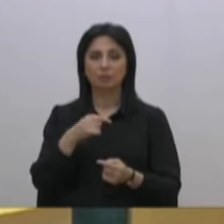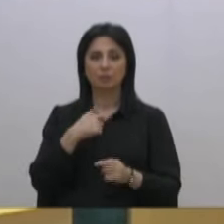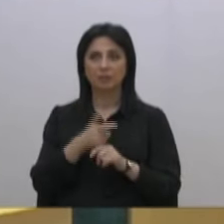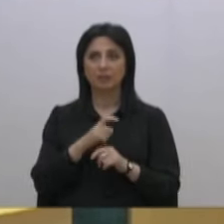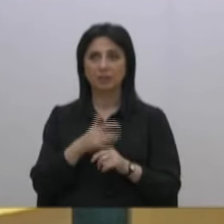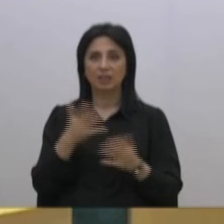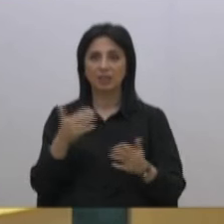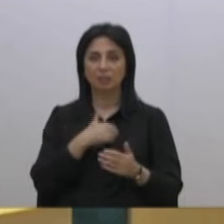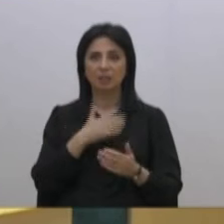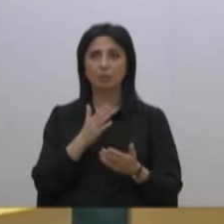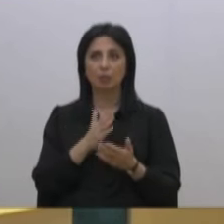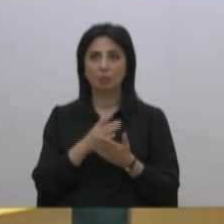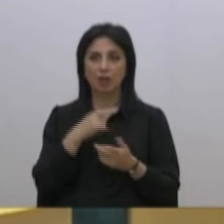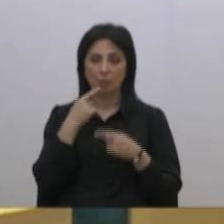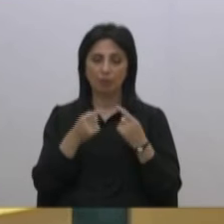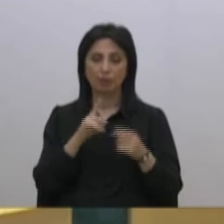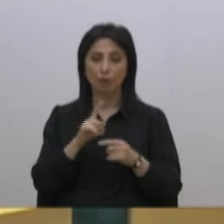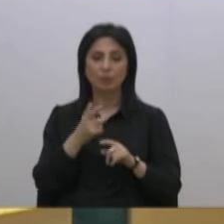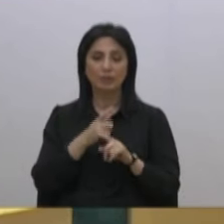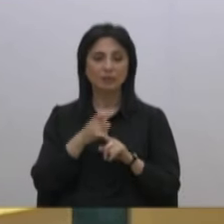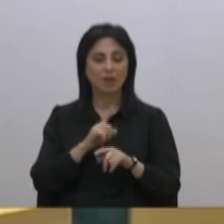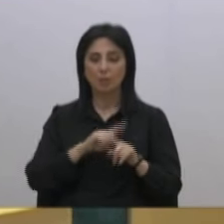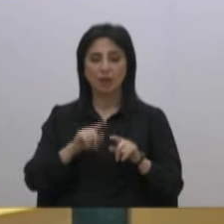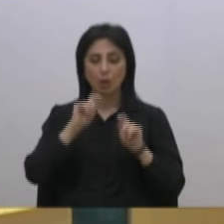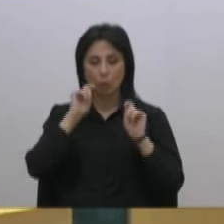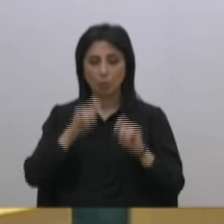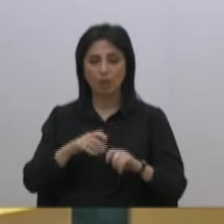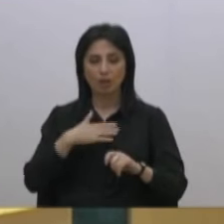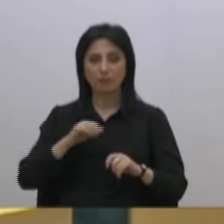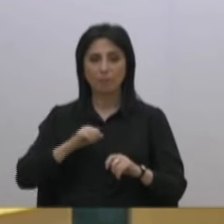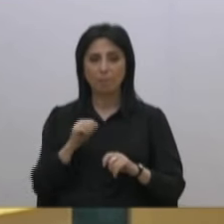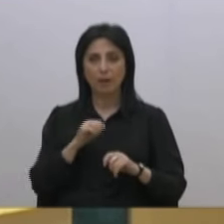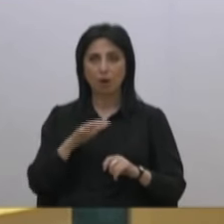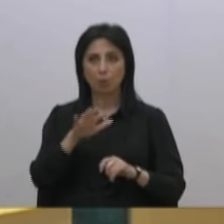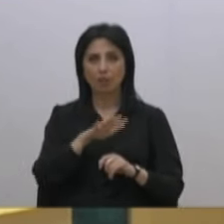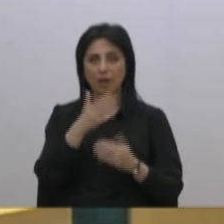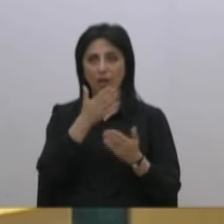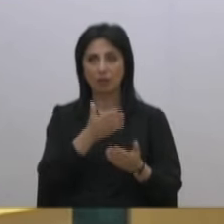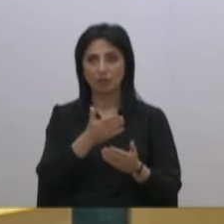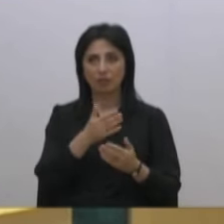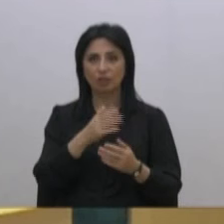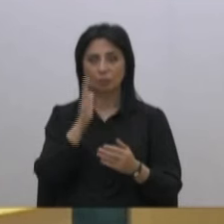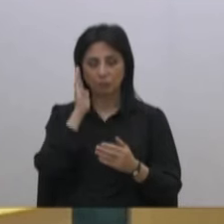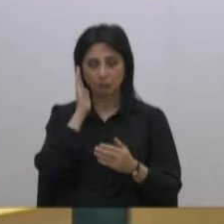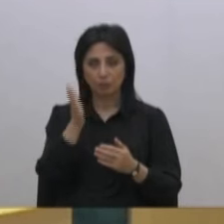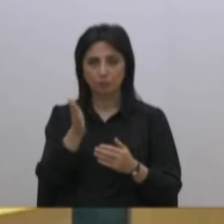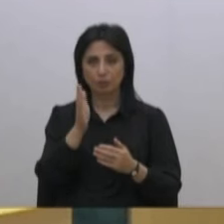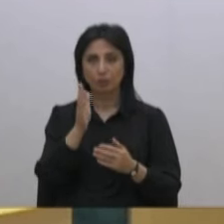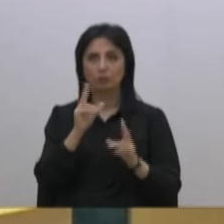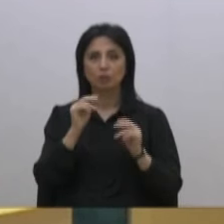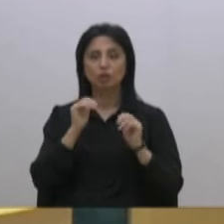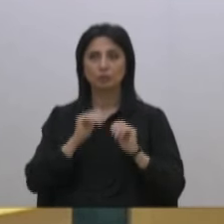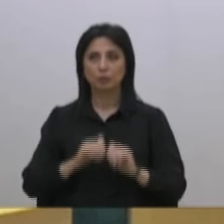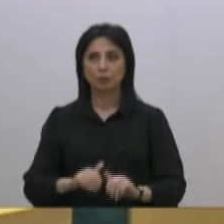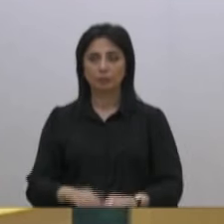ძალიან დიდი იმედი მინდა გამოთქვა, რომ ძალიან მალე უკრაინაში, ჩვენს მეგობარ ქვეყანაში, დამყარდება